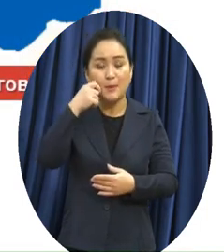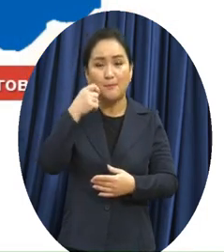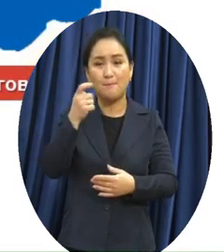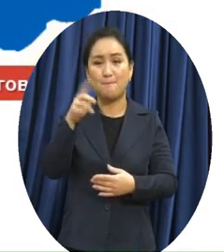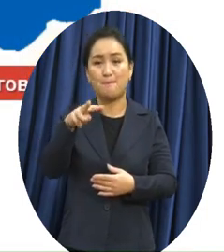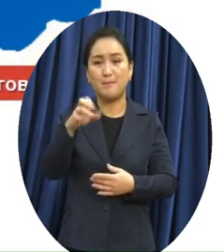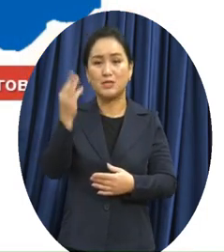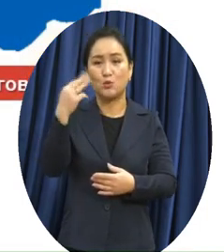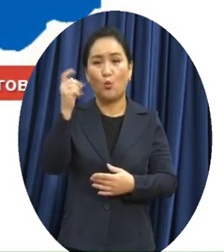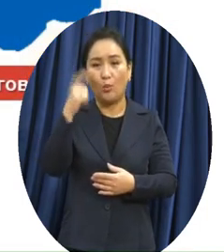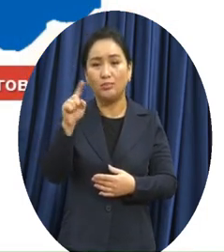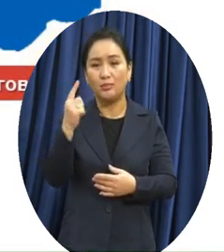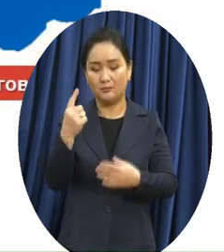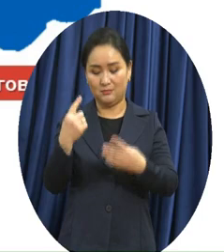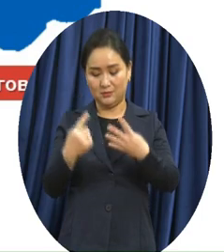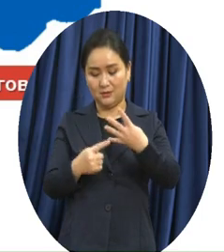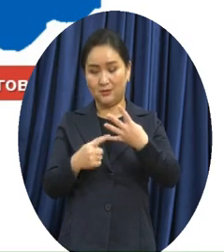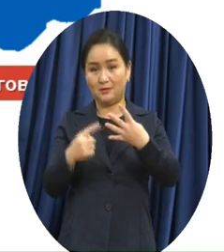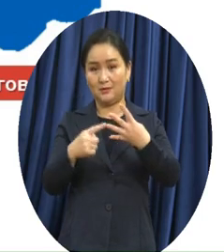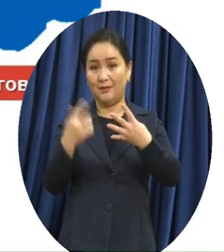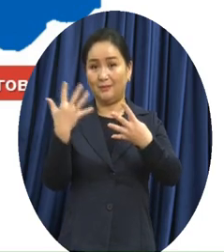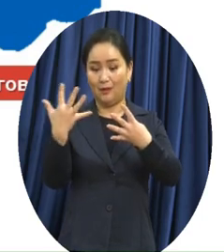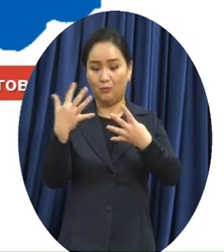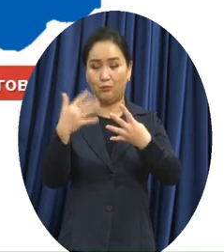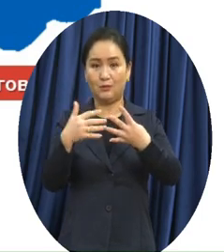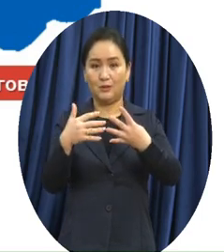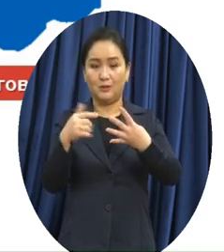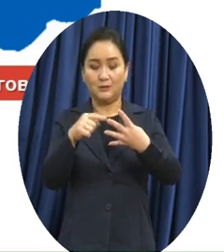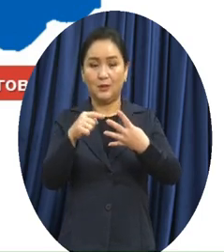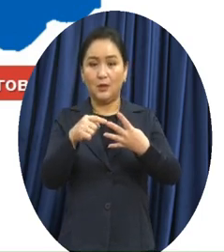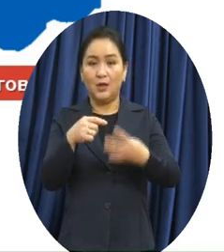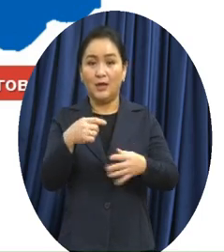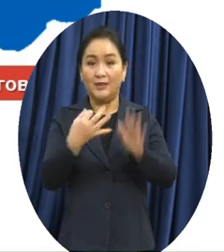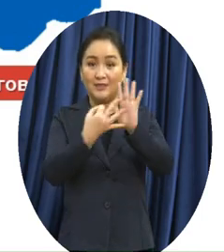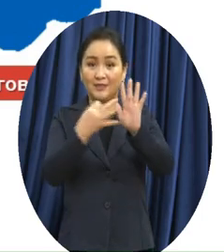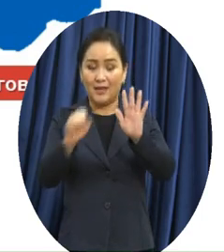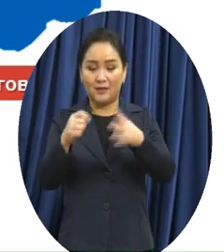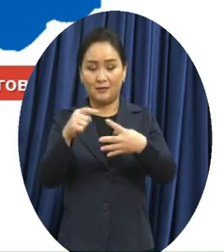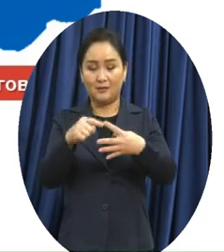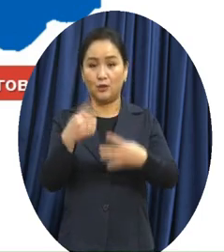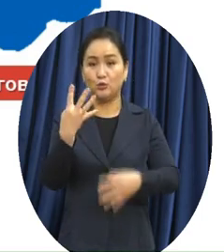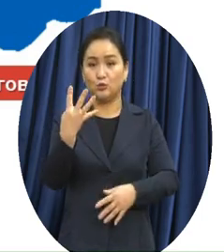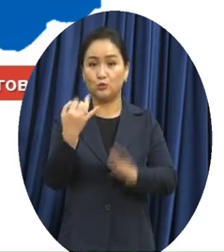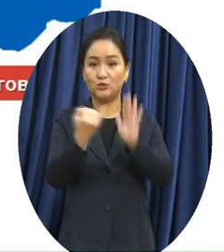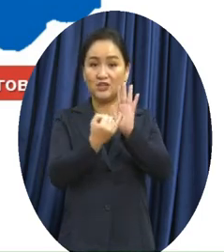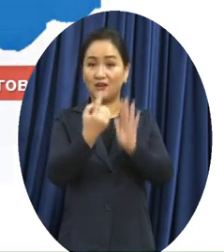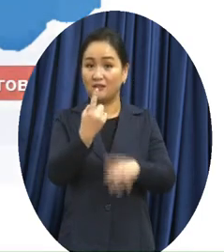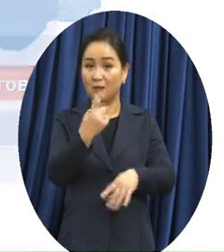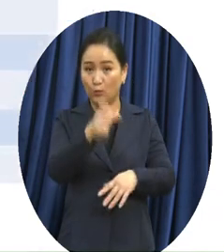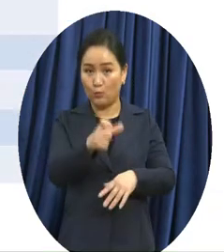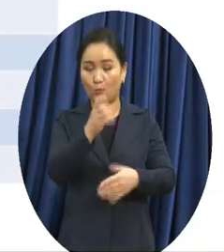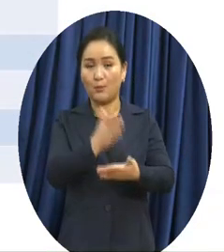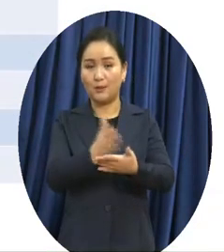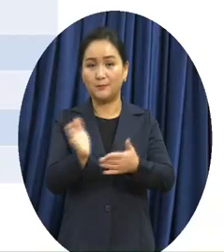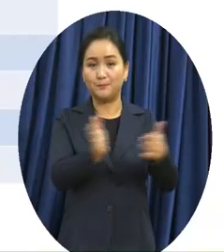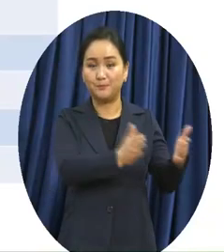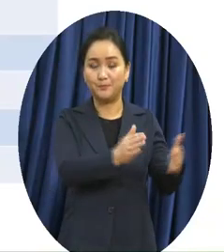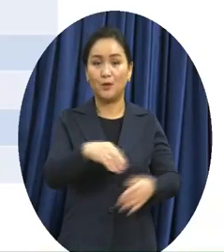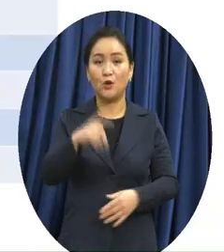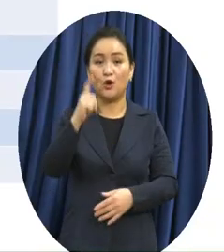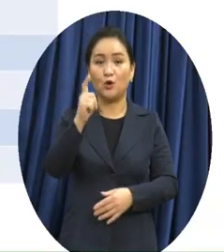хүнд 1, хүнд 5, хүнд дөвтөр 80, хөнгөн 461 хүн эмчлэгдэж байна. За халдвартын